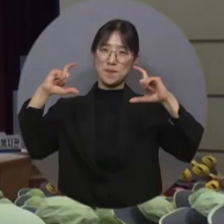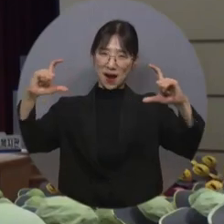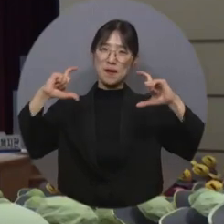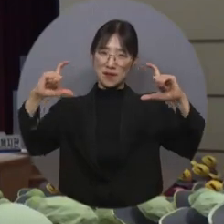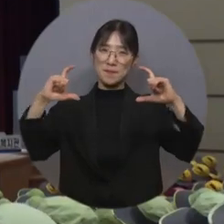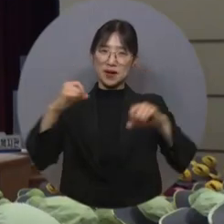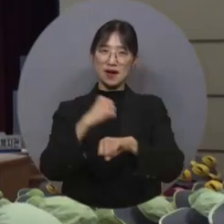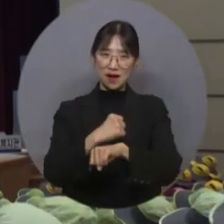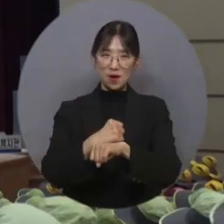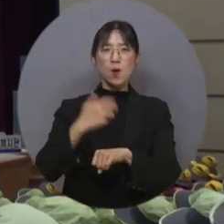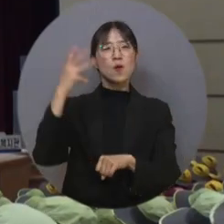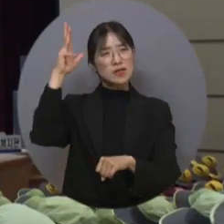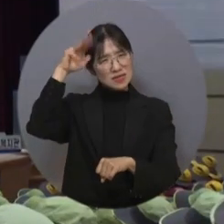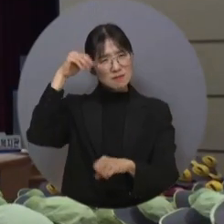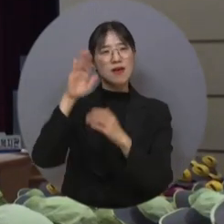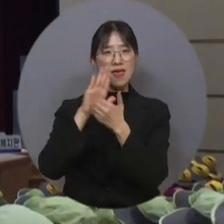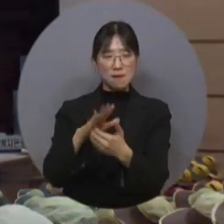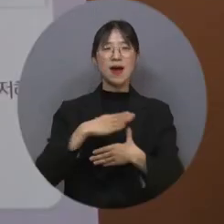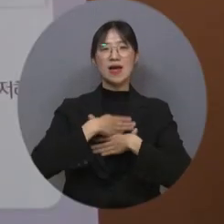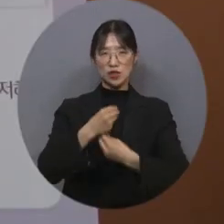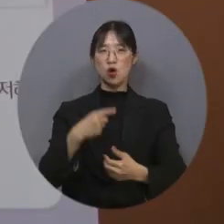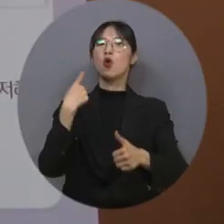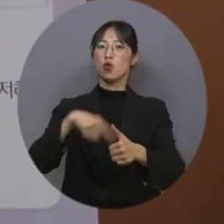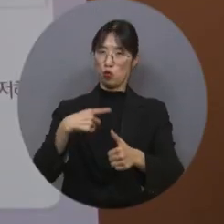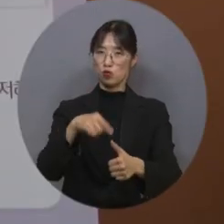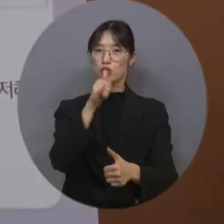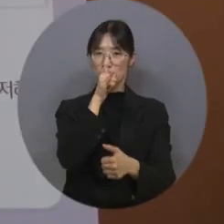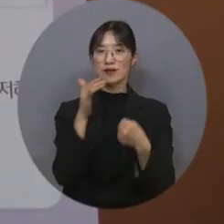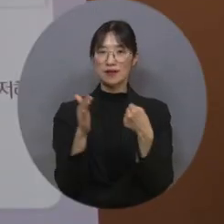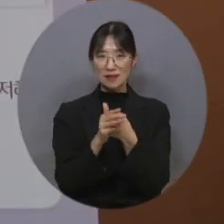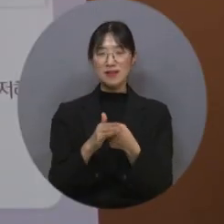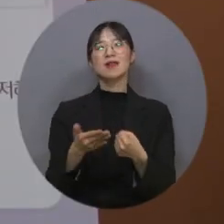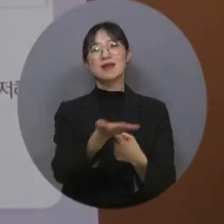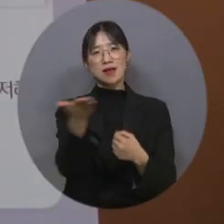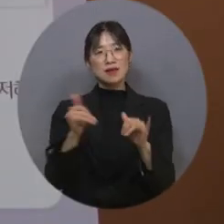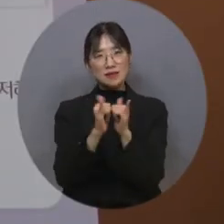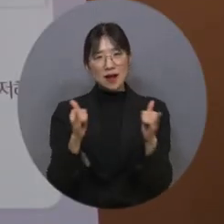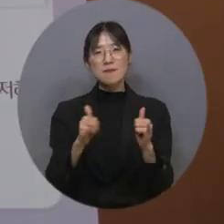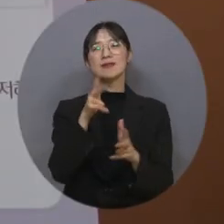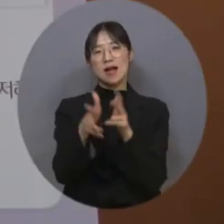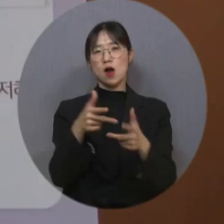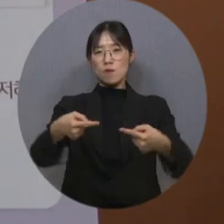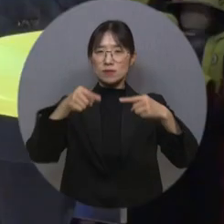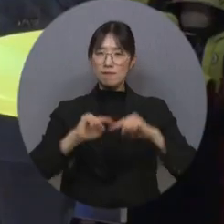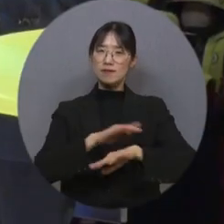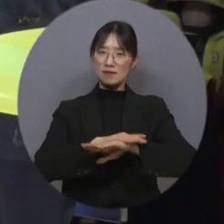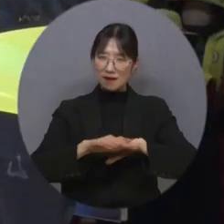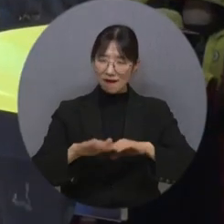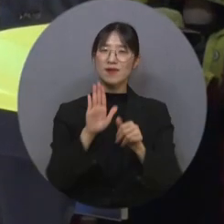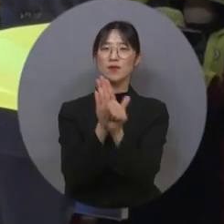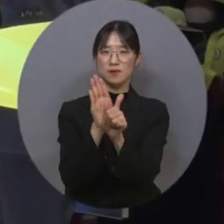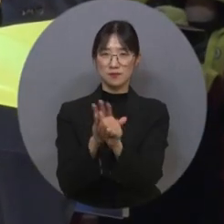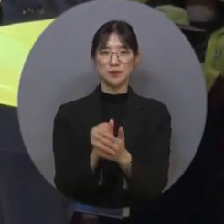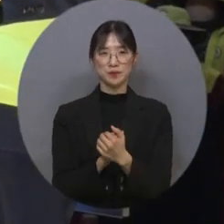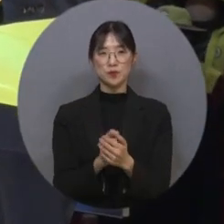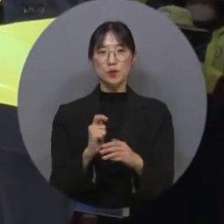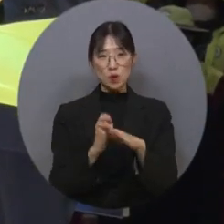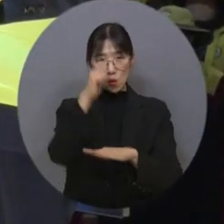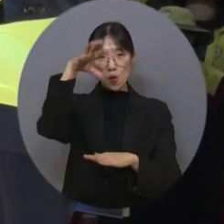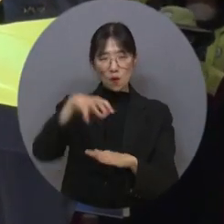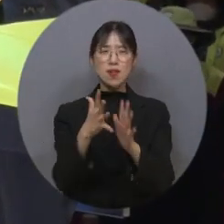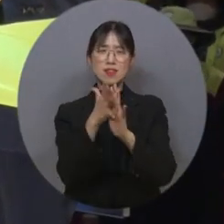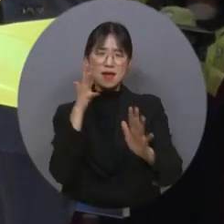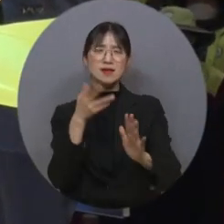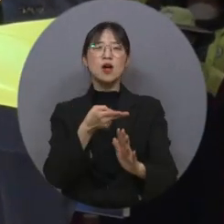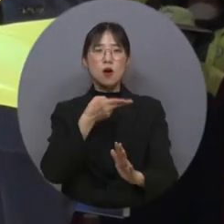안전교육이 이어져 참여자 모두 안전하고 활기차게 사업에 참여할 수 있도록 도왔습니다 고흥군은 올해 대기자